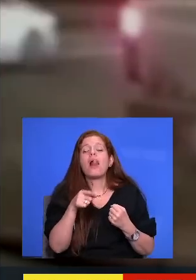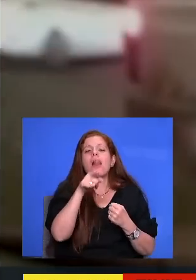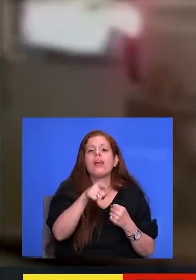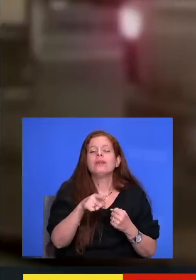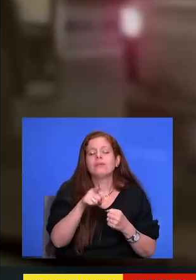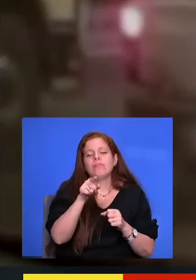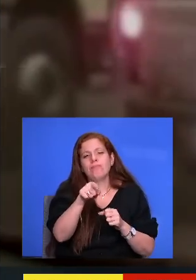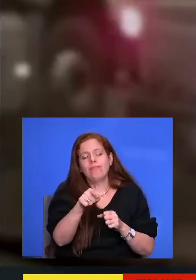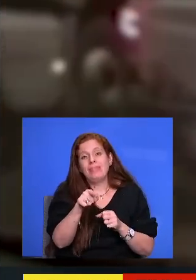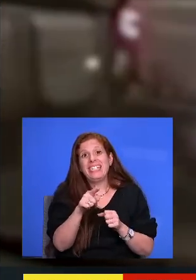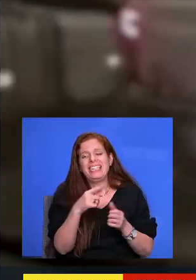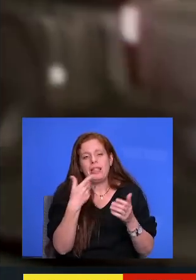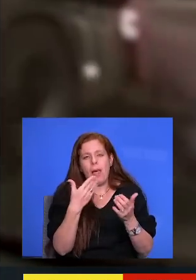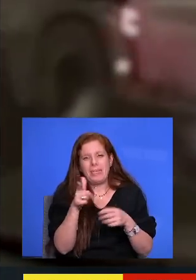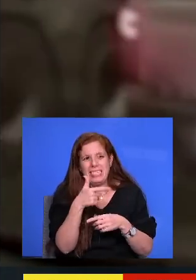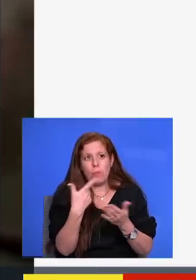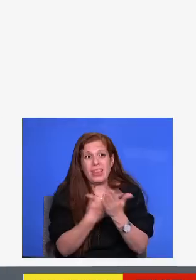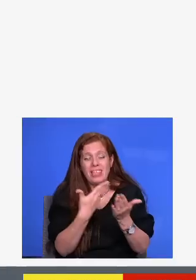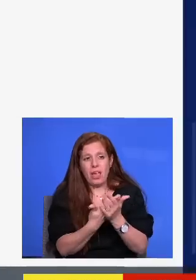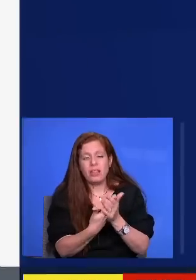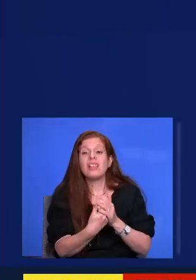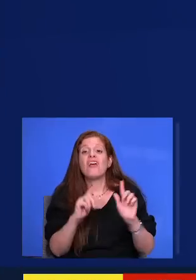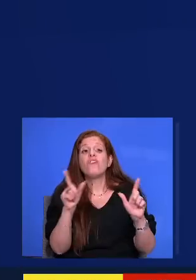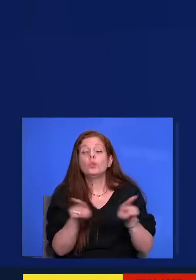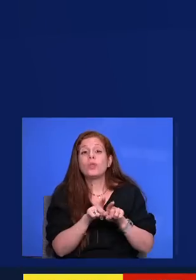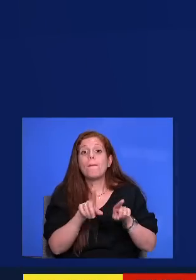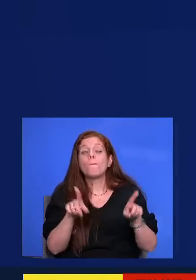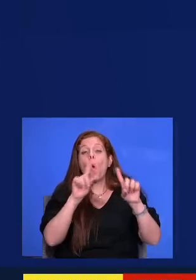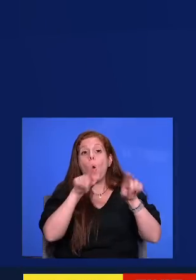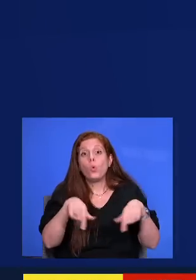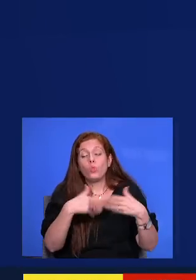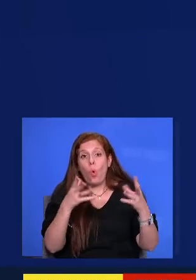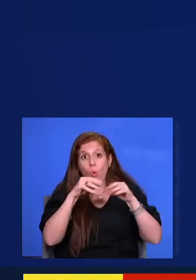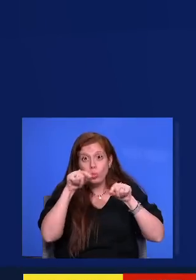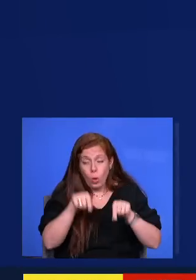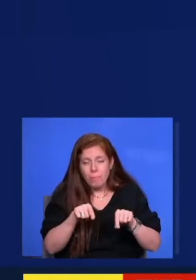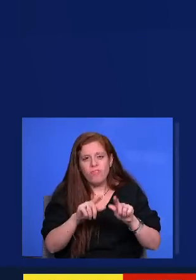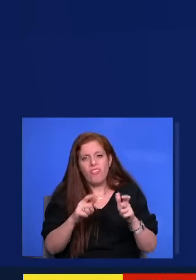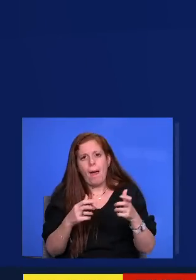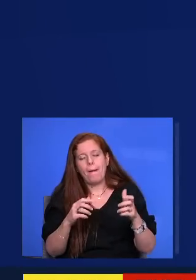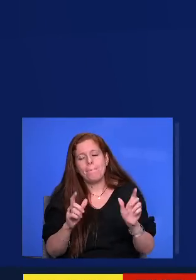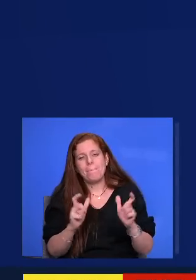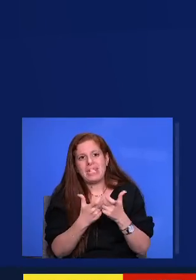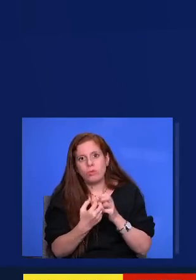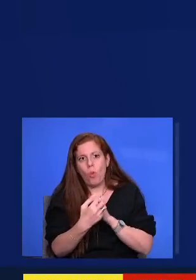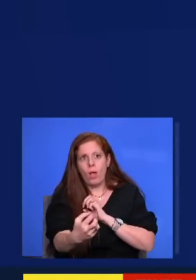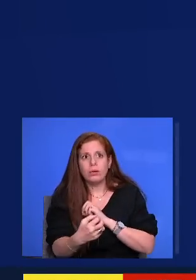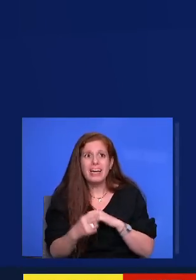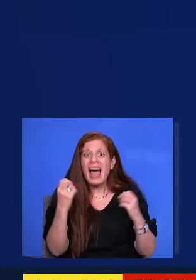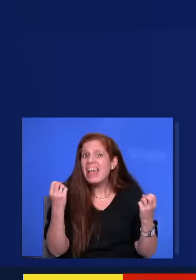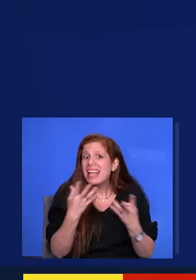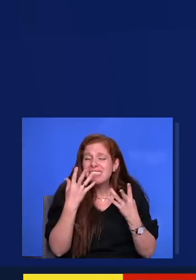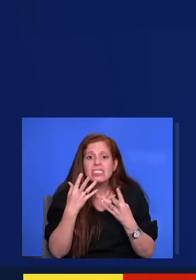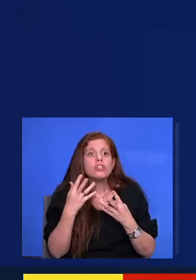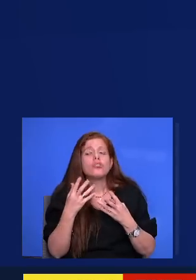נעצרו עוד באותו ערב, ומעצרם הוארך עד מחר. הנס הגדול בסיפור הזה, שלא נשבר החלון. הוא דופק עם ג'בריה